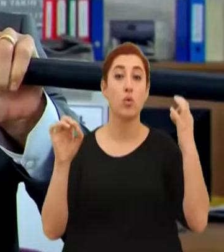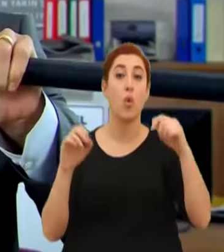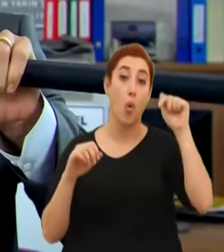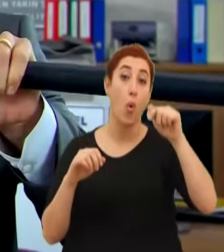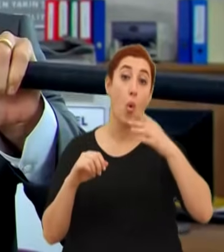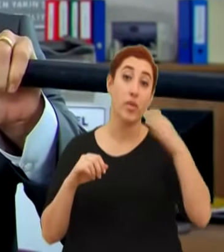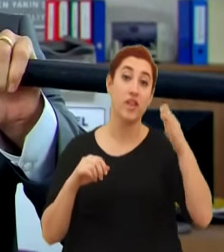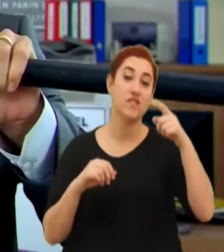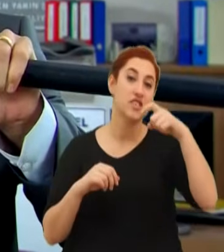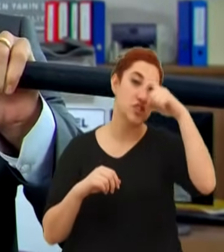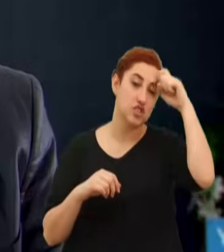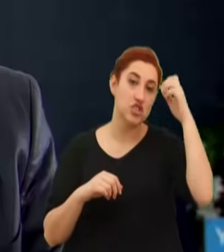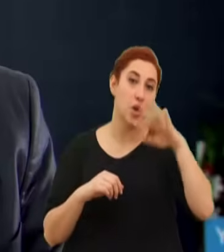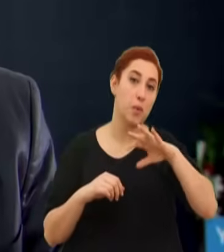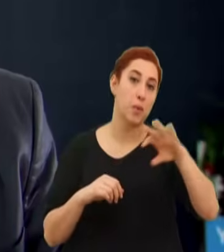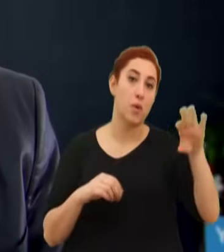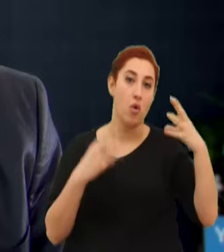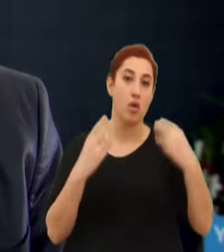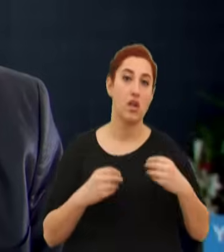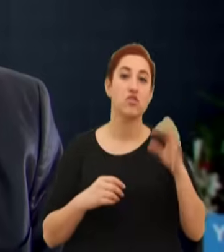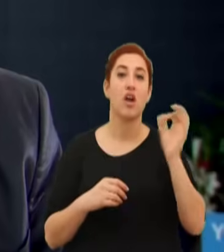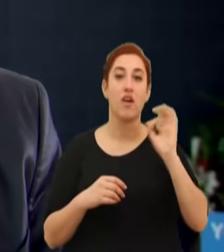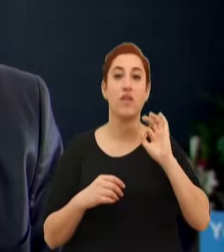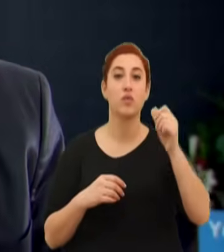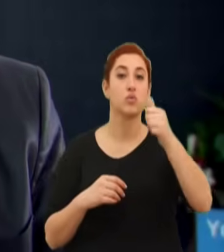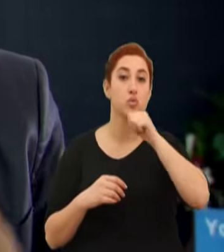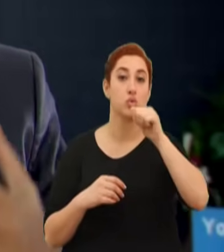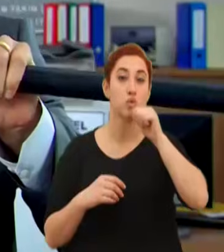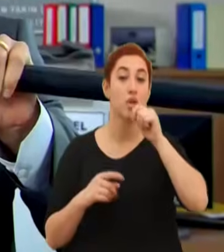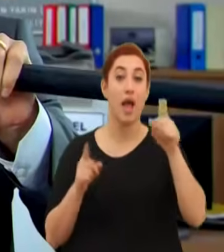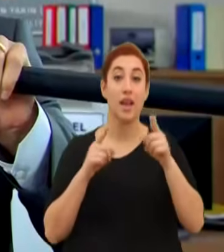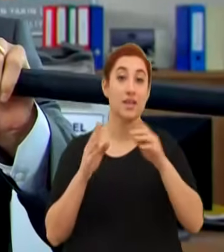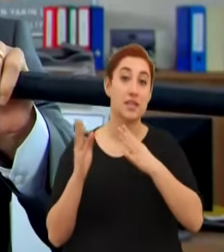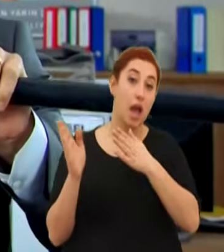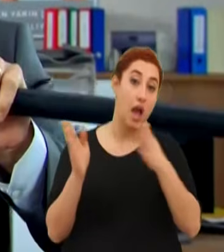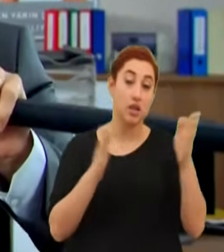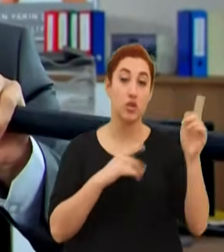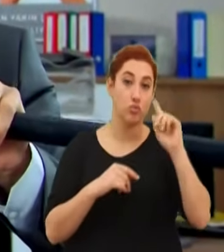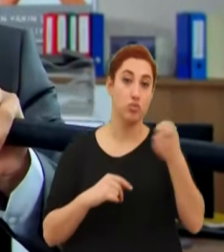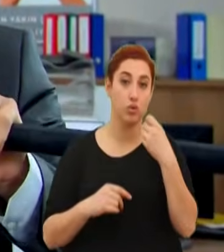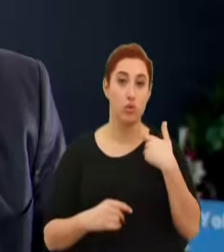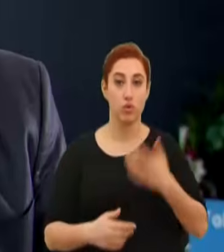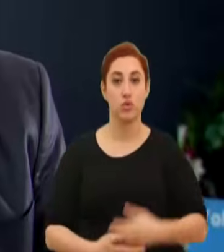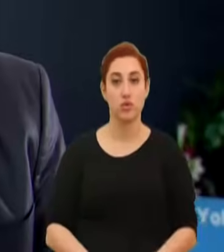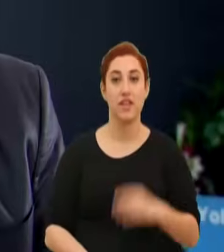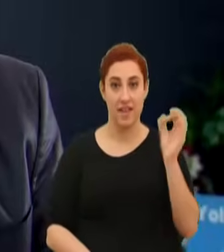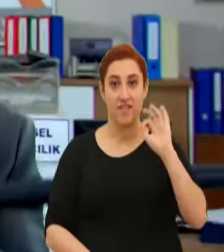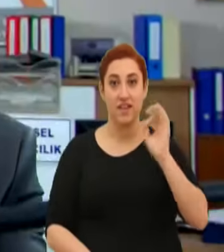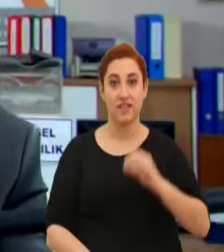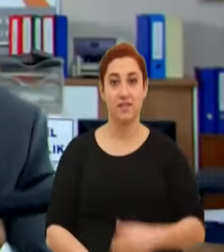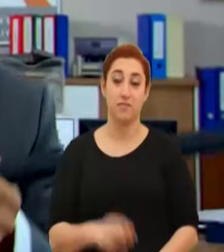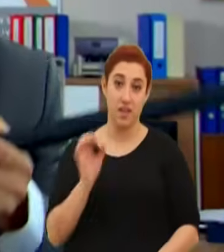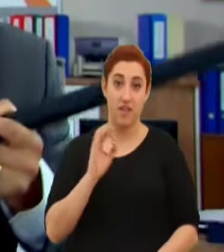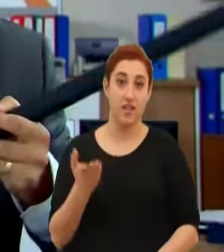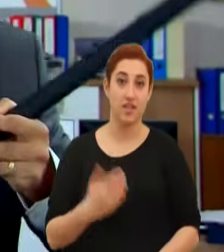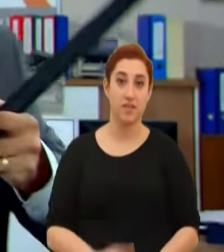o tarafı ısınacak. Evet. Suyun hangi tarafa doğru aktığını buluyoruz. Evet.